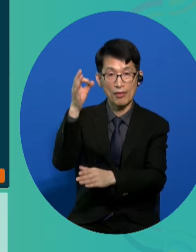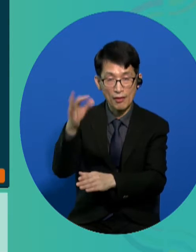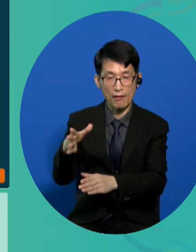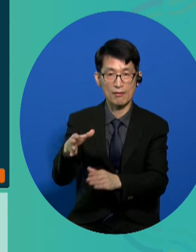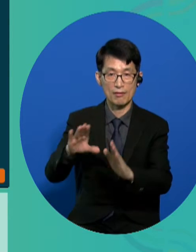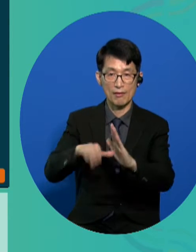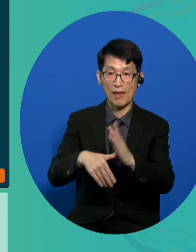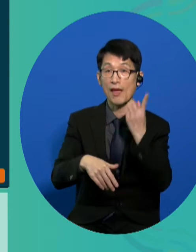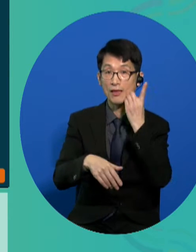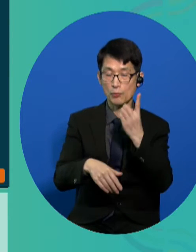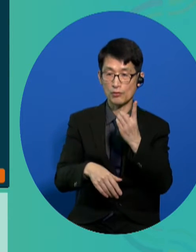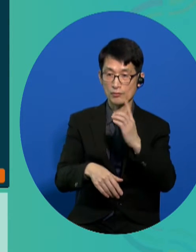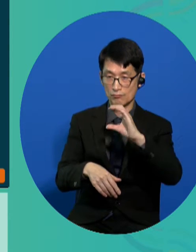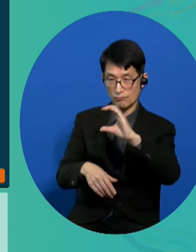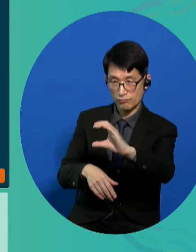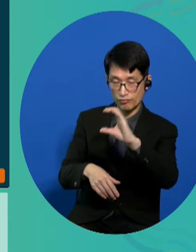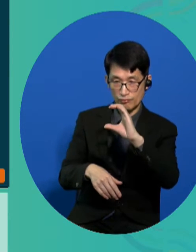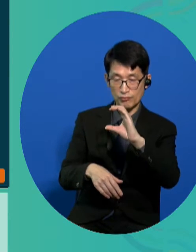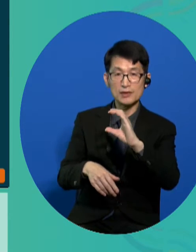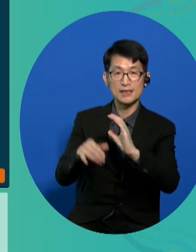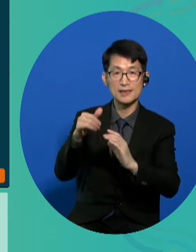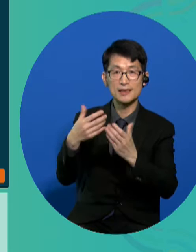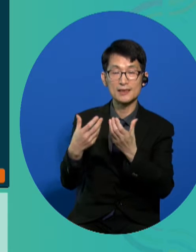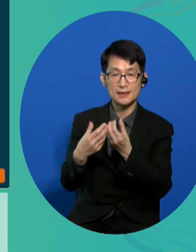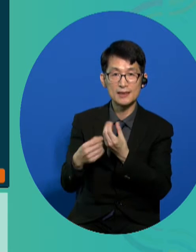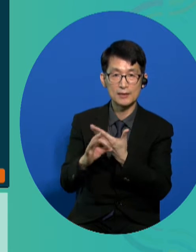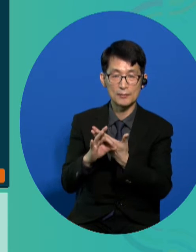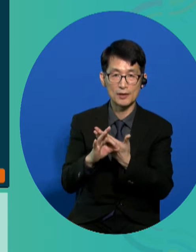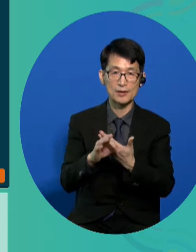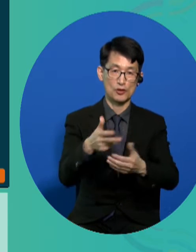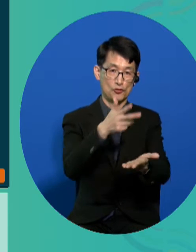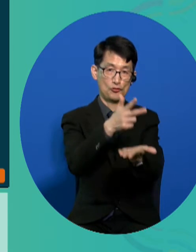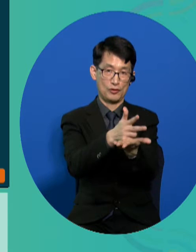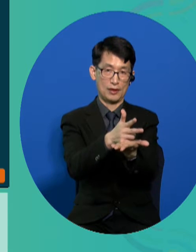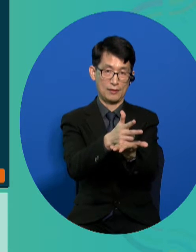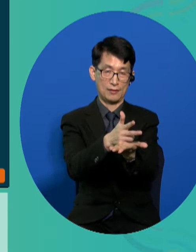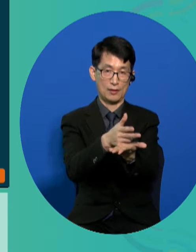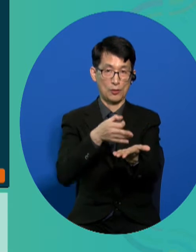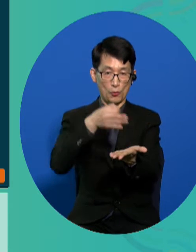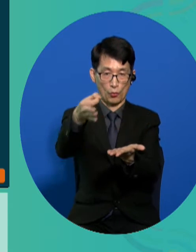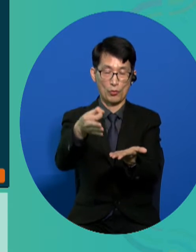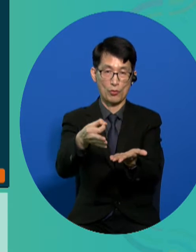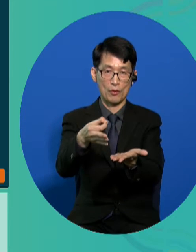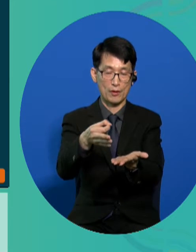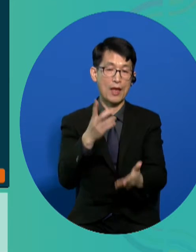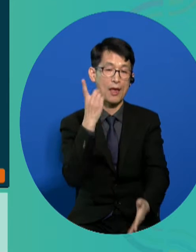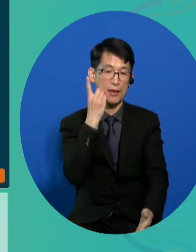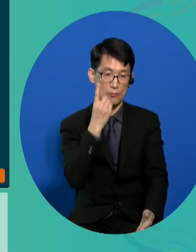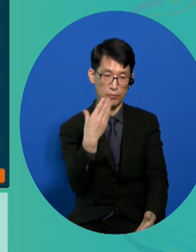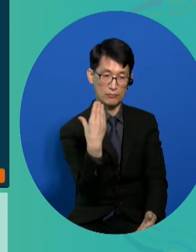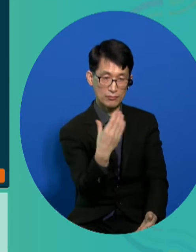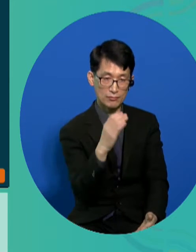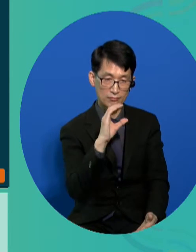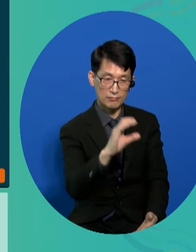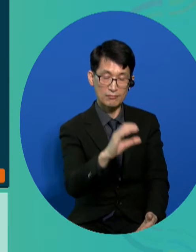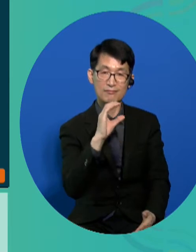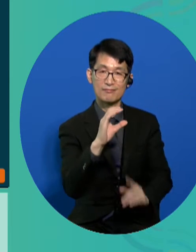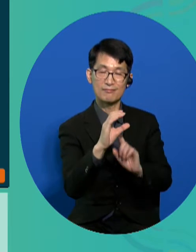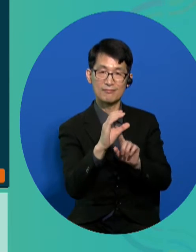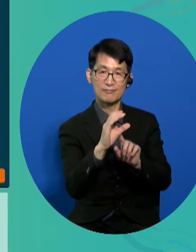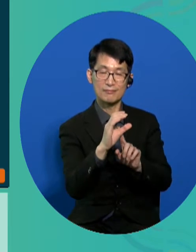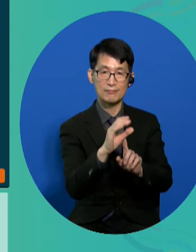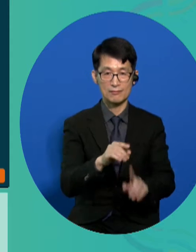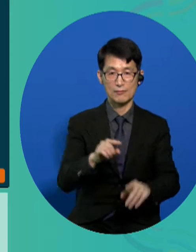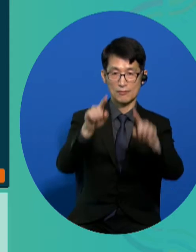있는데요. 예를 들어서 주차장 결제 시스템이 있죠. 기술을 활용하고 있는데 터치스크린도